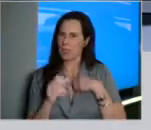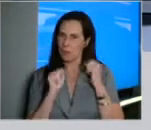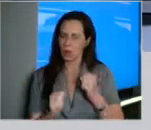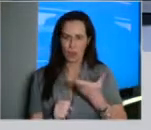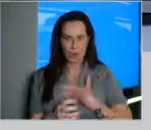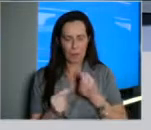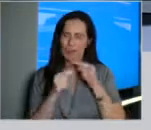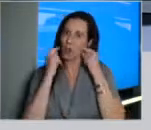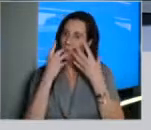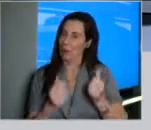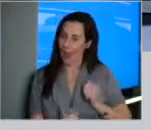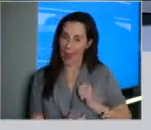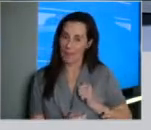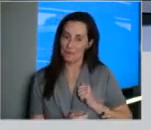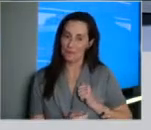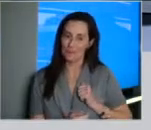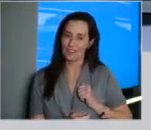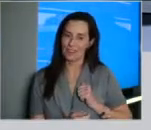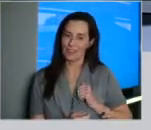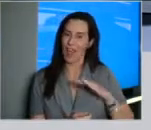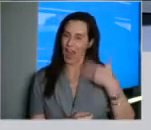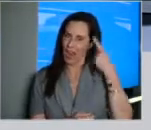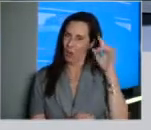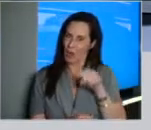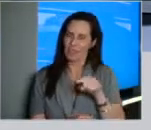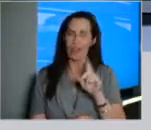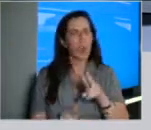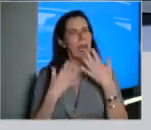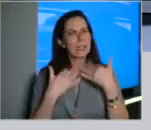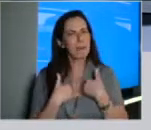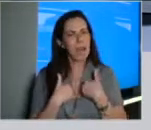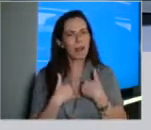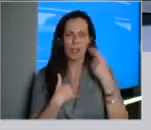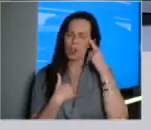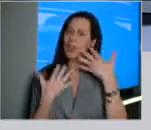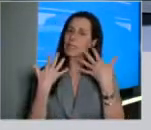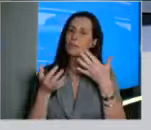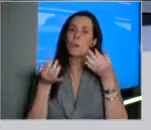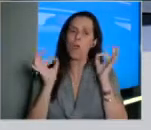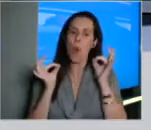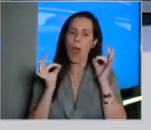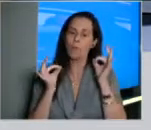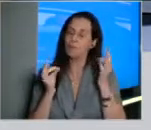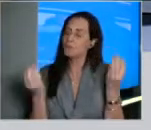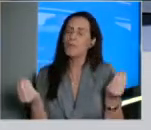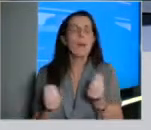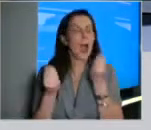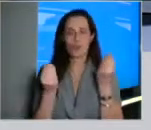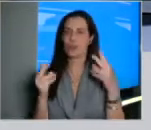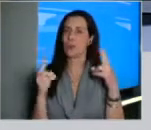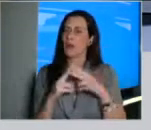שקיבלת הרבה חיוכים מחיילים אחרי היוזמה הזו. את יכולה לספר או לחשוב על איזשהו סיפור מיוחד ומרגש, איזשהו מפגש